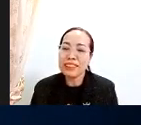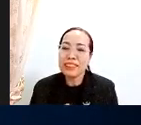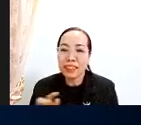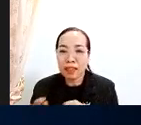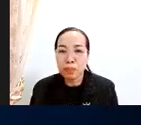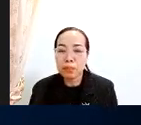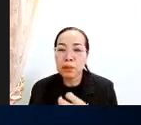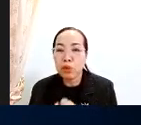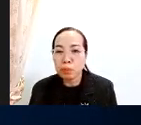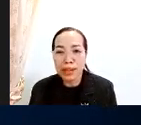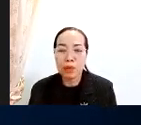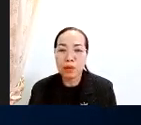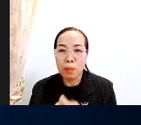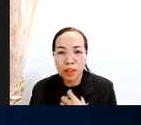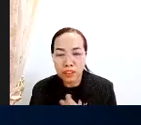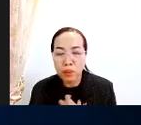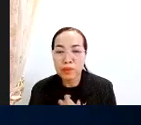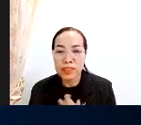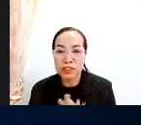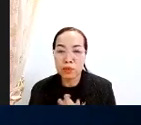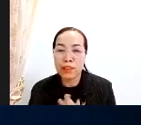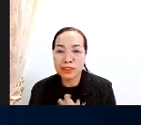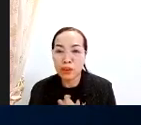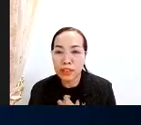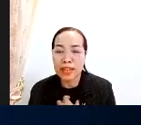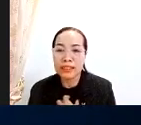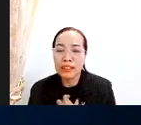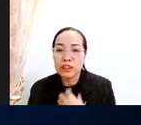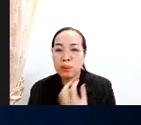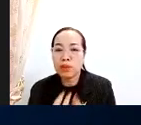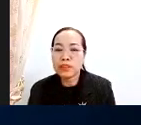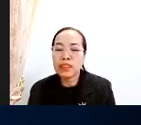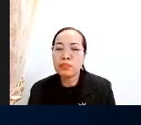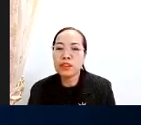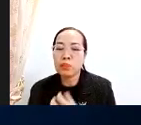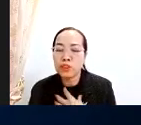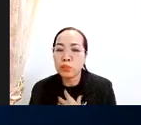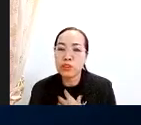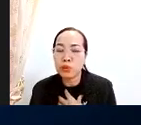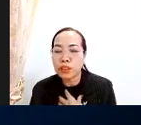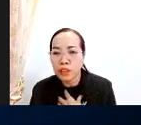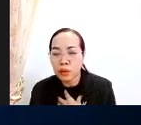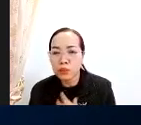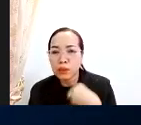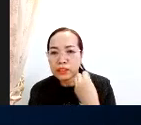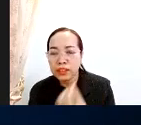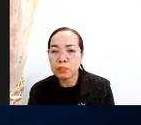cứ ca bớt bị môn màu rồi bọc nhóm để nó không màn chlong cắt sponsor mà cùng cho mà chui nhóm sponsor mà